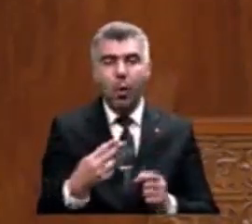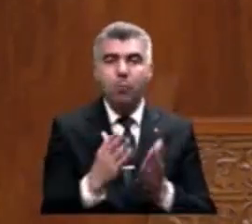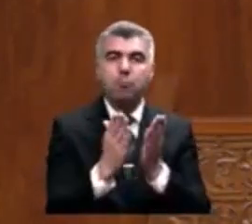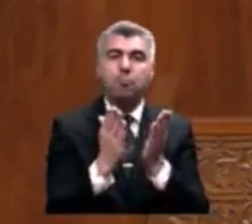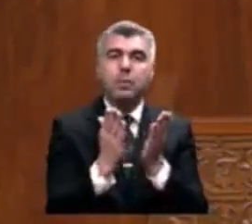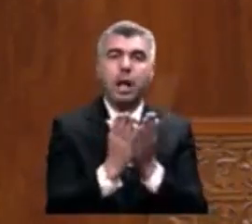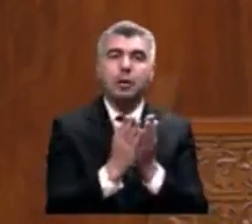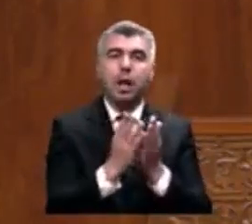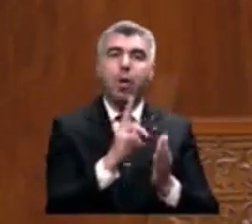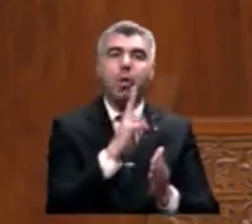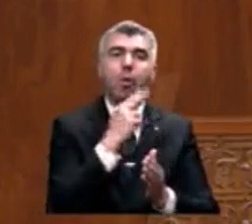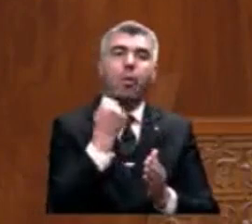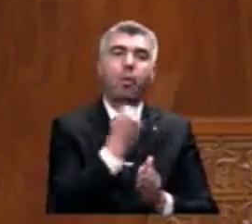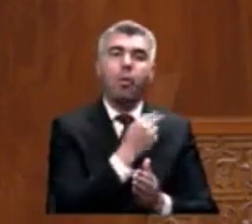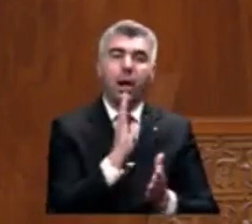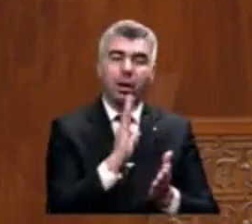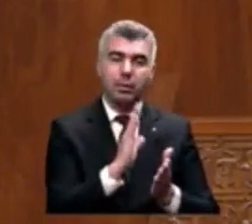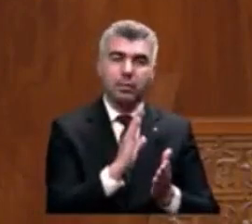العمومية.